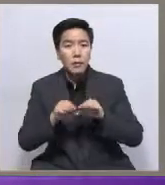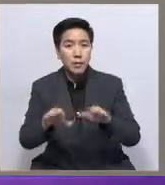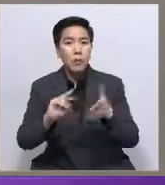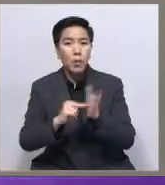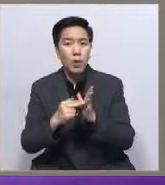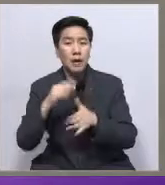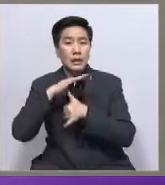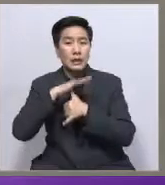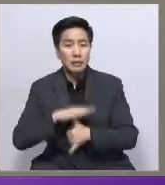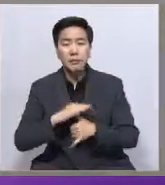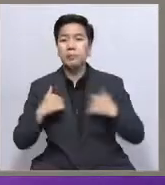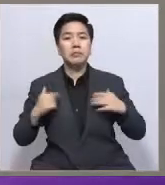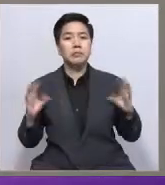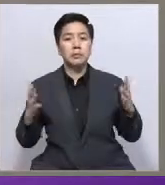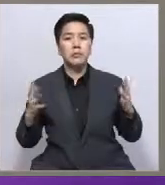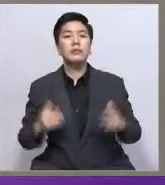ช่เพราะถูกกดดันใด